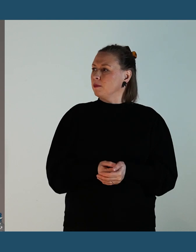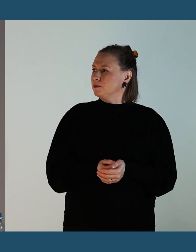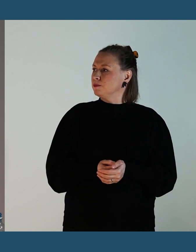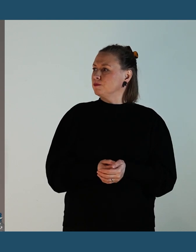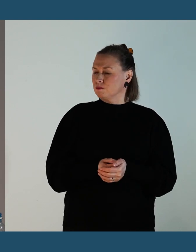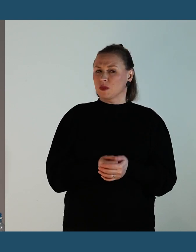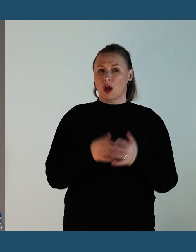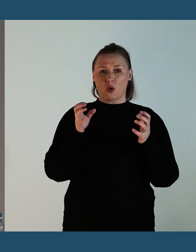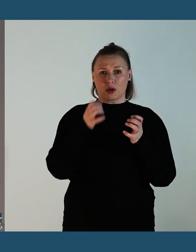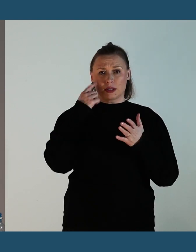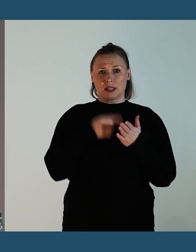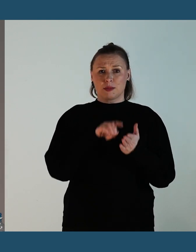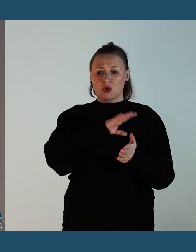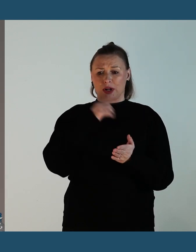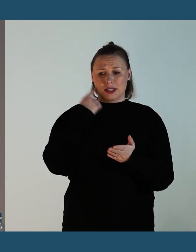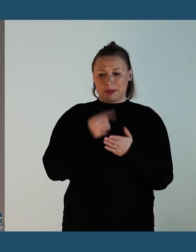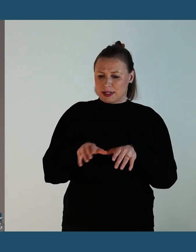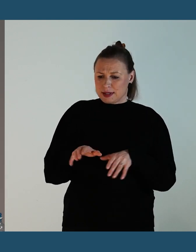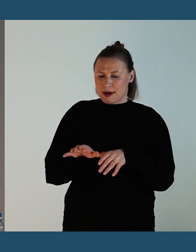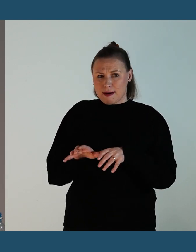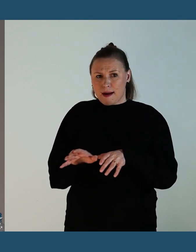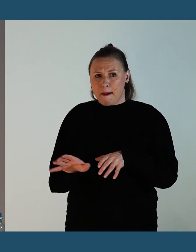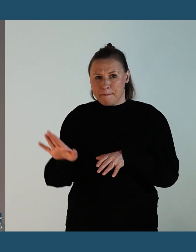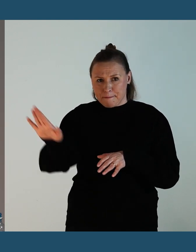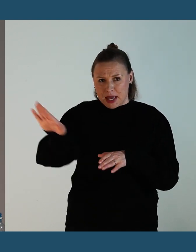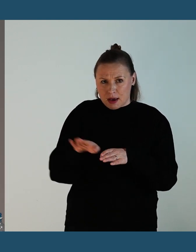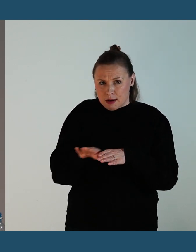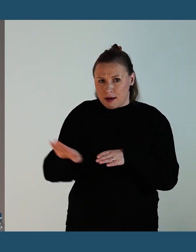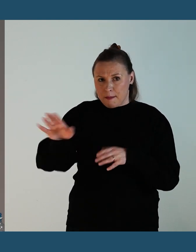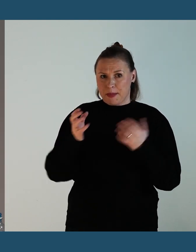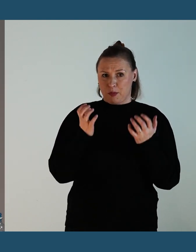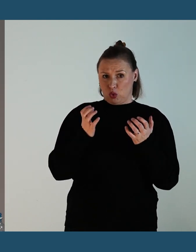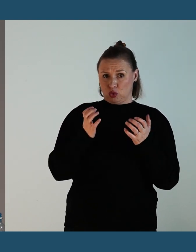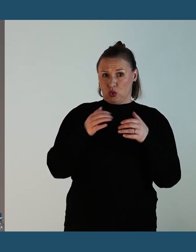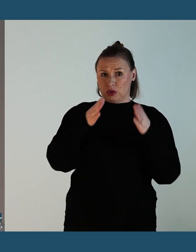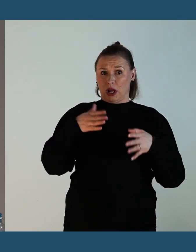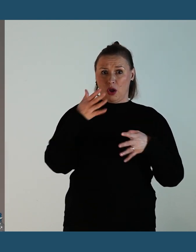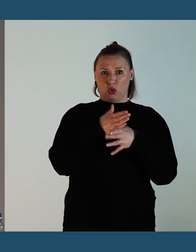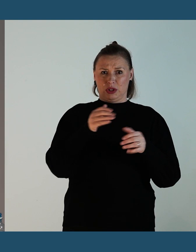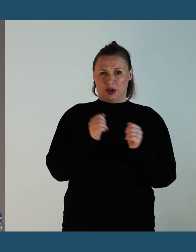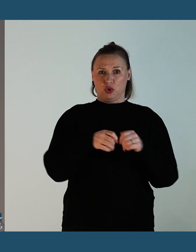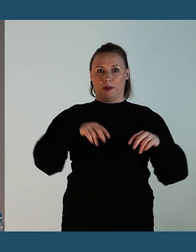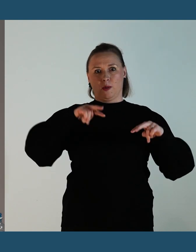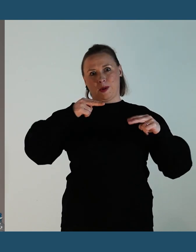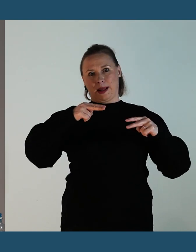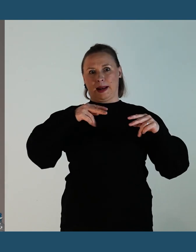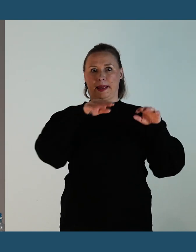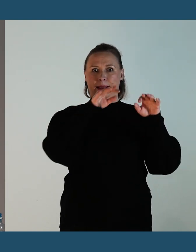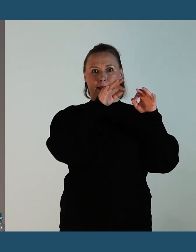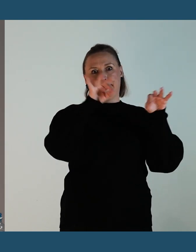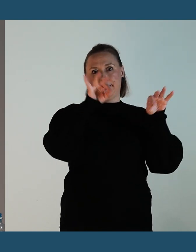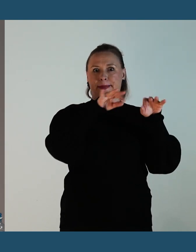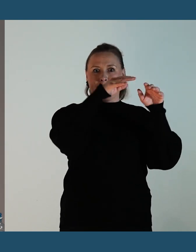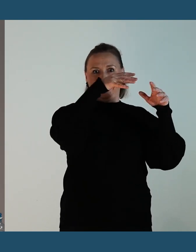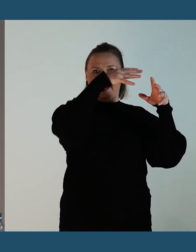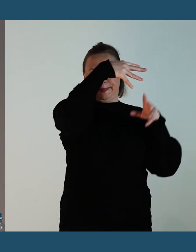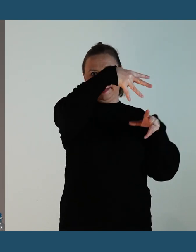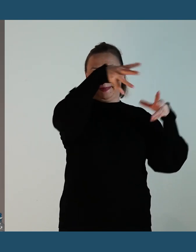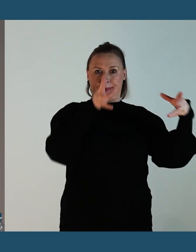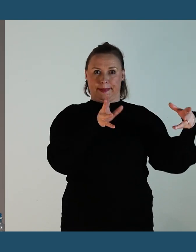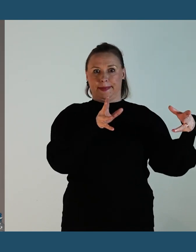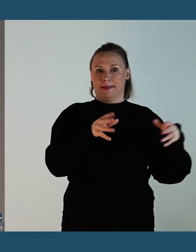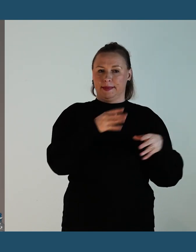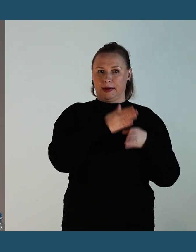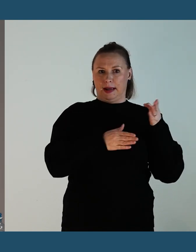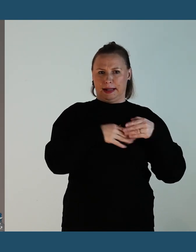ei saada jotain ramppeja esimerkiksi taloyhtiöihin, mutta sitten rakennetaan jotain paviljonkia kuitenkin sinne. Ja sitten on kysymys kuitenkin siitä, että toinen